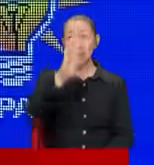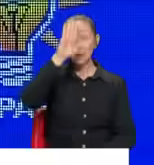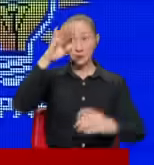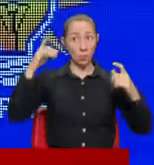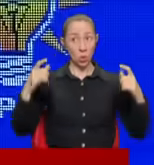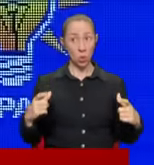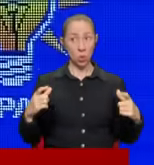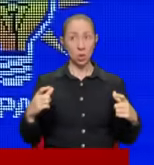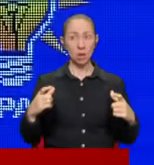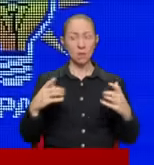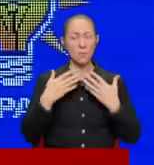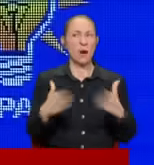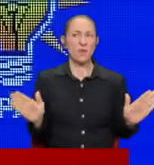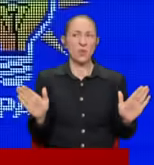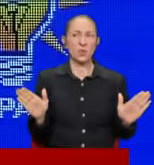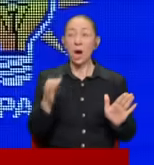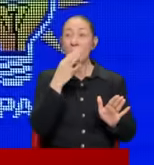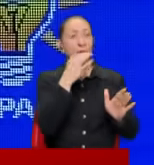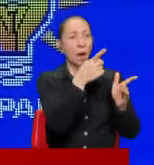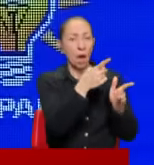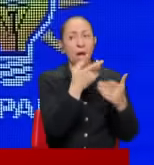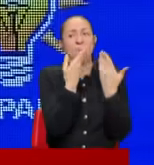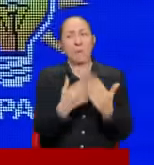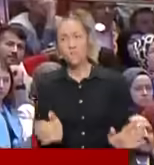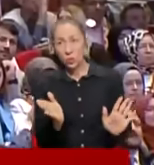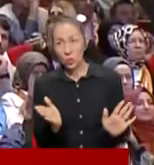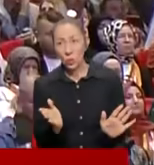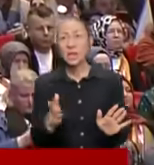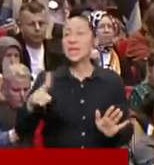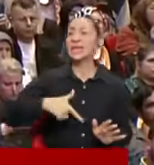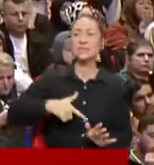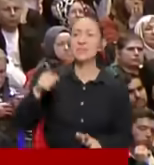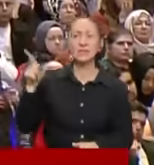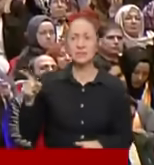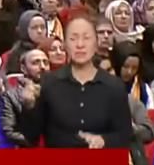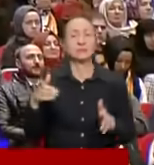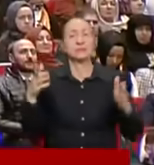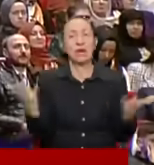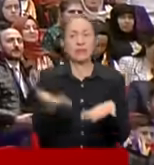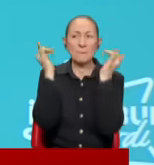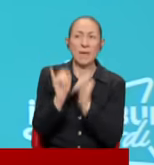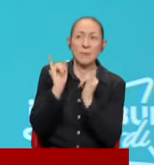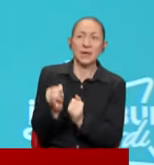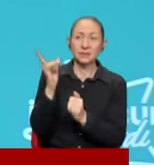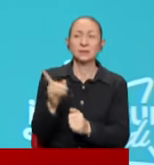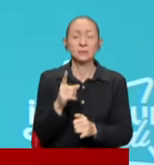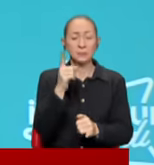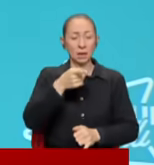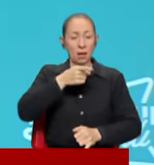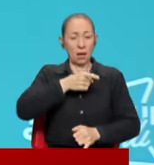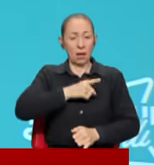İstanbul harap oldu. Ankara harap oldu. İzmir zaten berbat. Bir